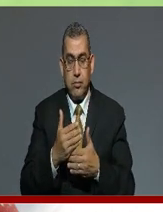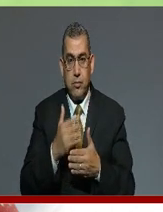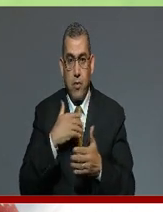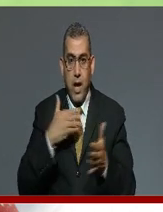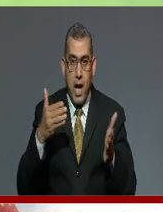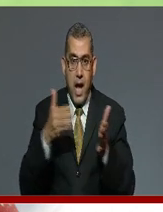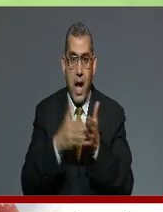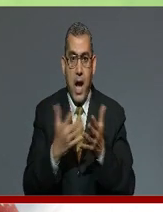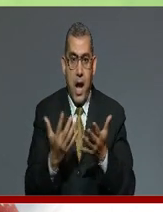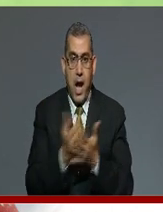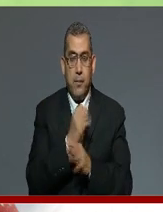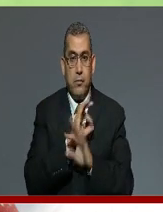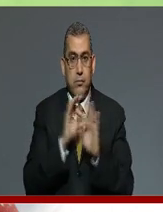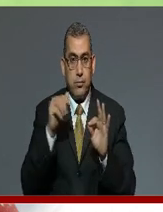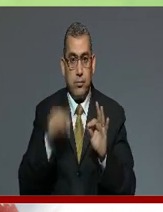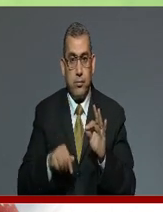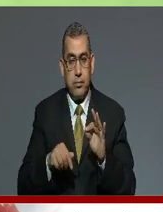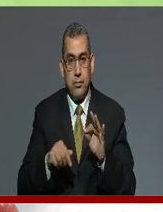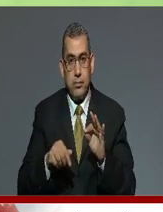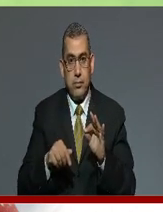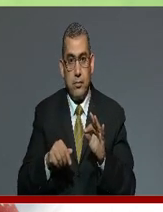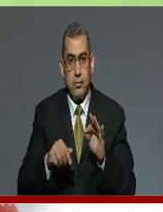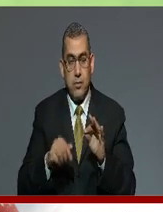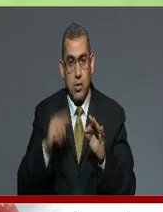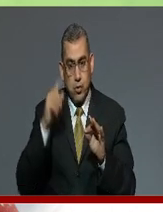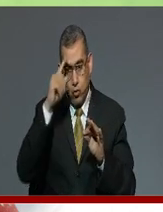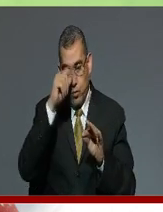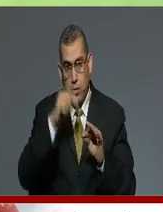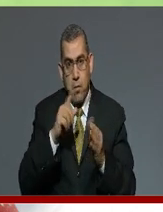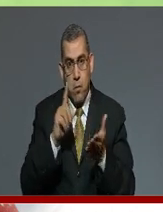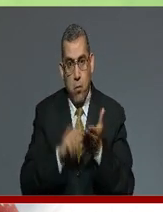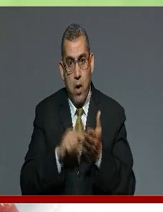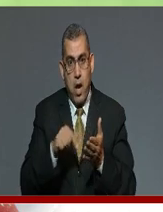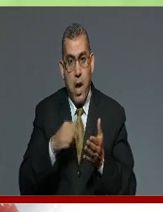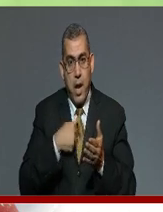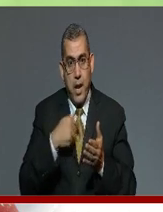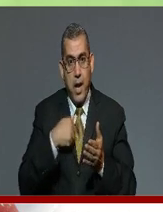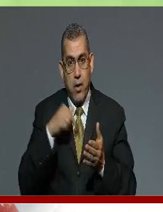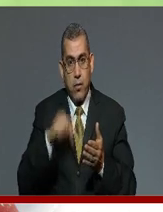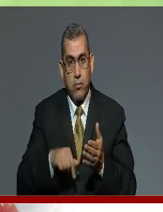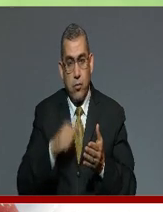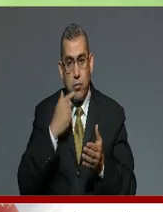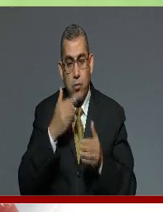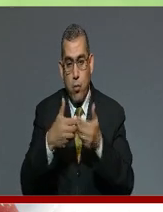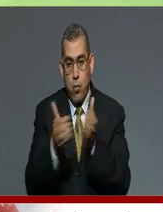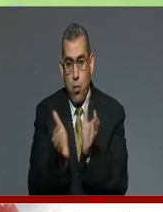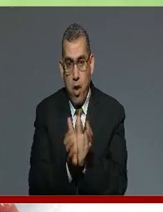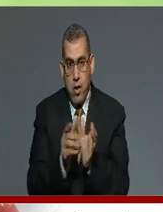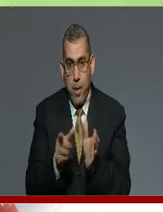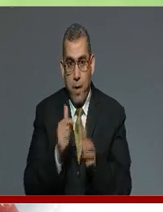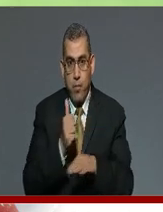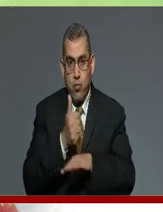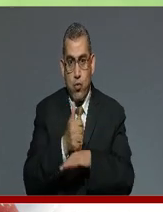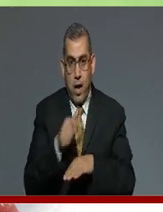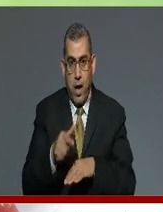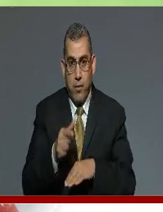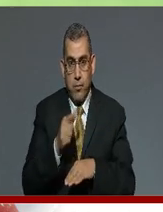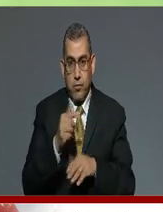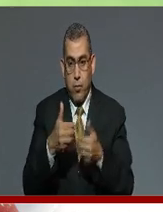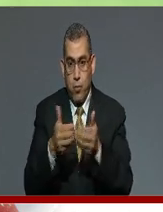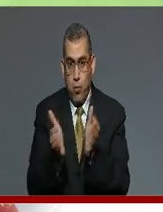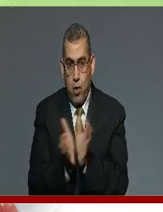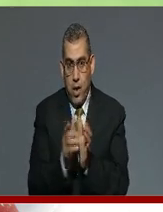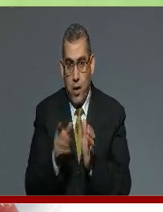الى ما يتمناه شعوبنا اذا نحن المنظمه المنظمه